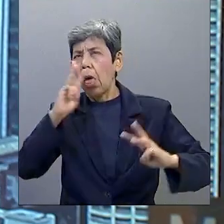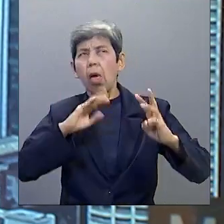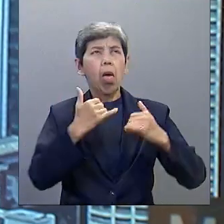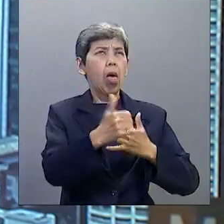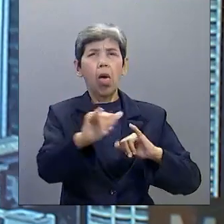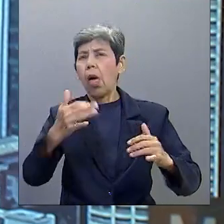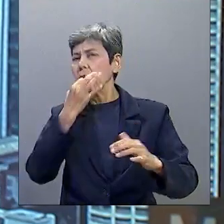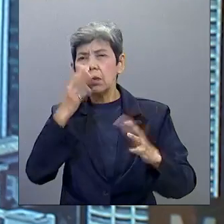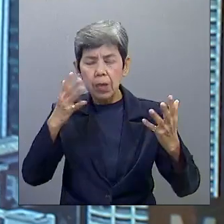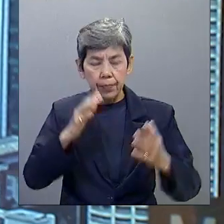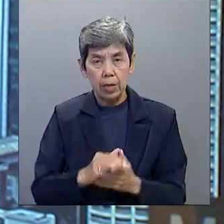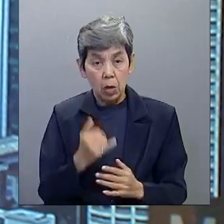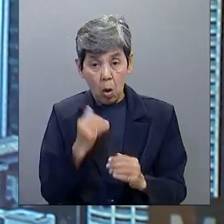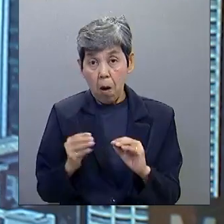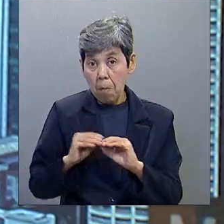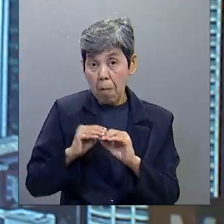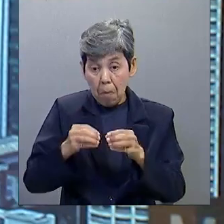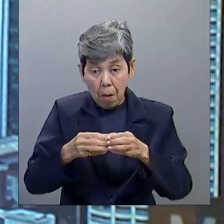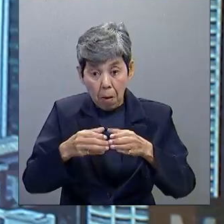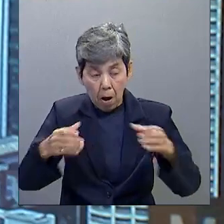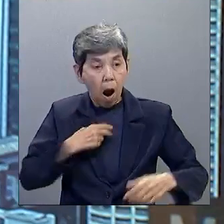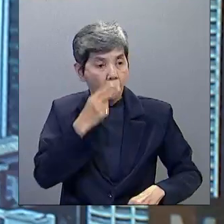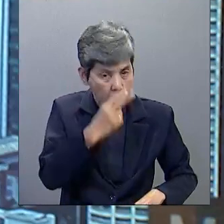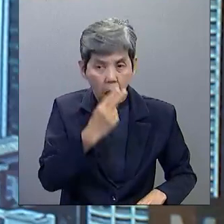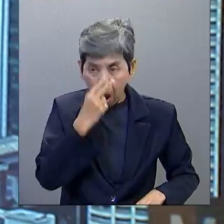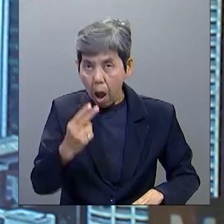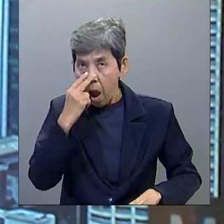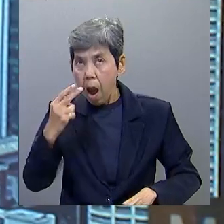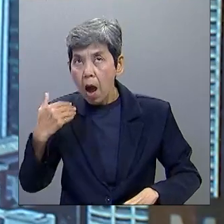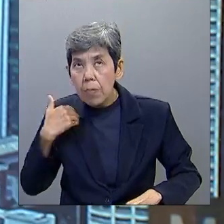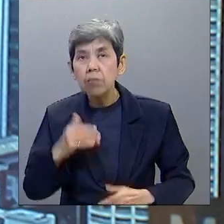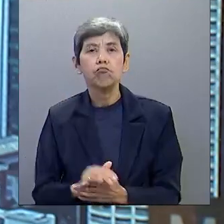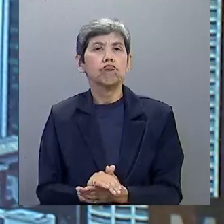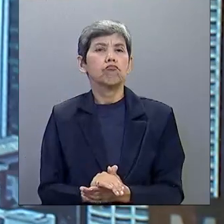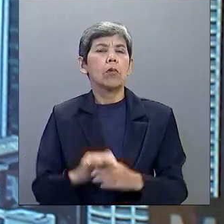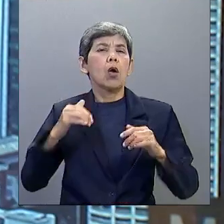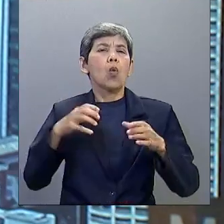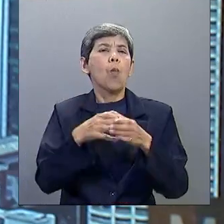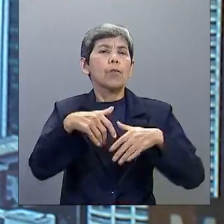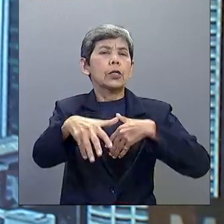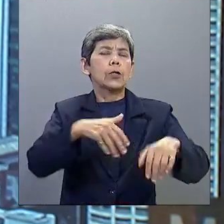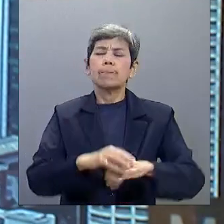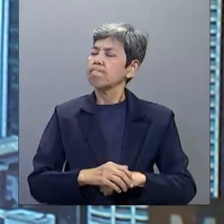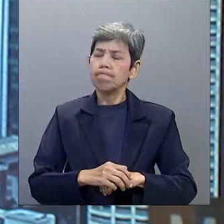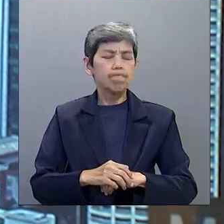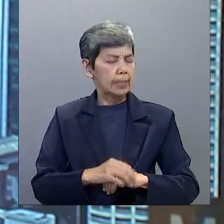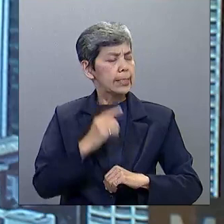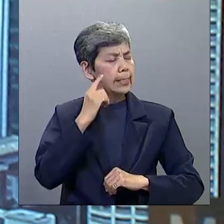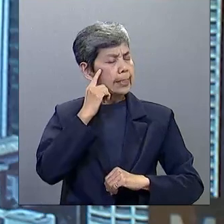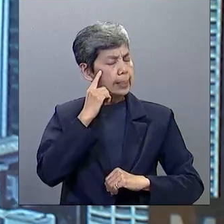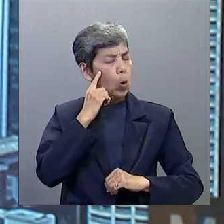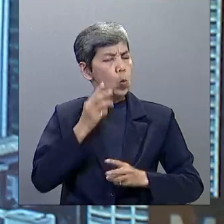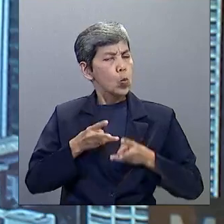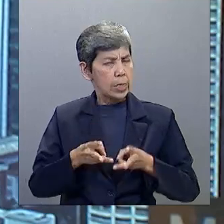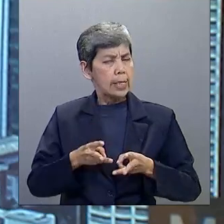ว่านอกจากจำนวนที่เยอะขึ้นเรื่อยๆเห็นด้วยตาว่าจำนวนเยอะขึ้นเรื่อยๆแบบนี้ภาคประชาชนก็อยู่ไม่ได้แล้วนะคะเราจะต้องทำ